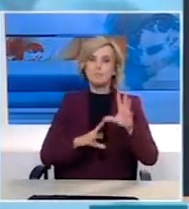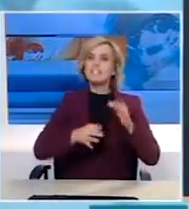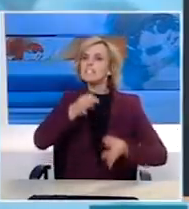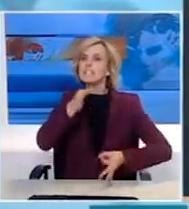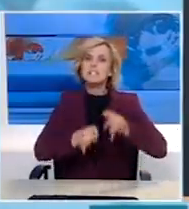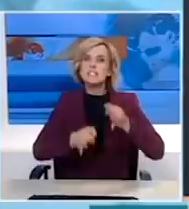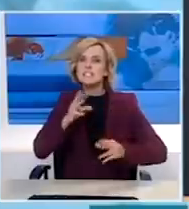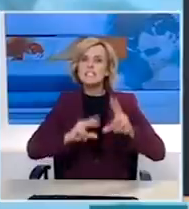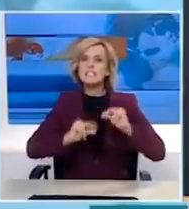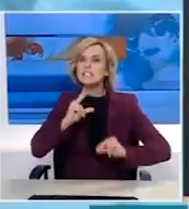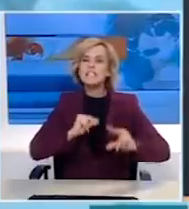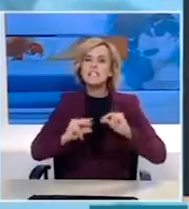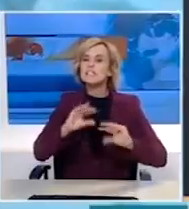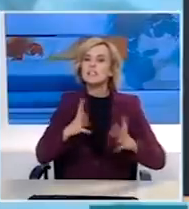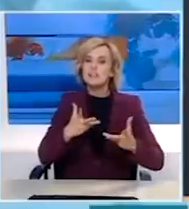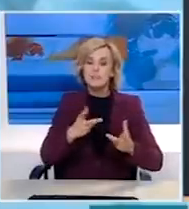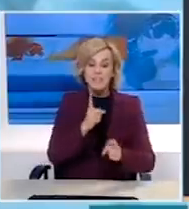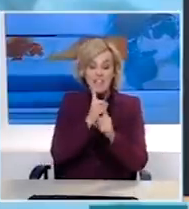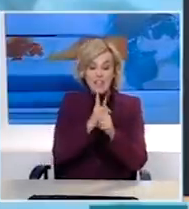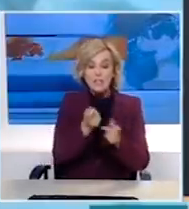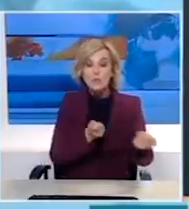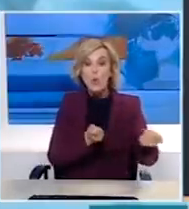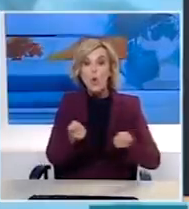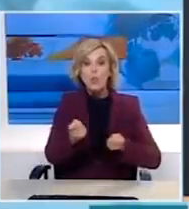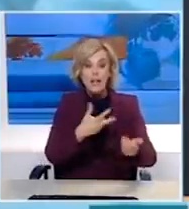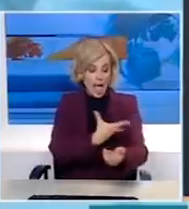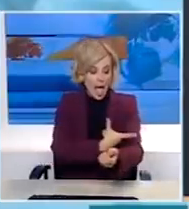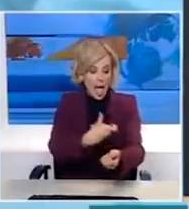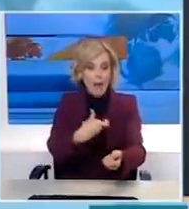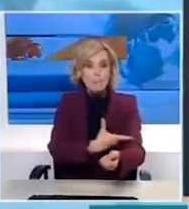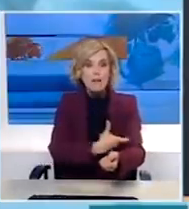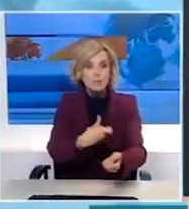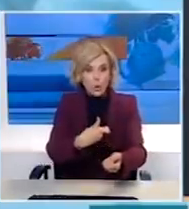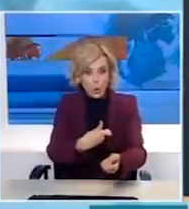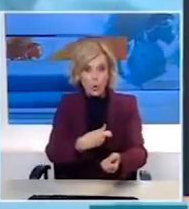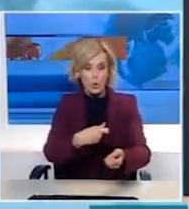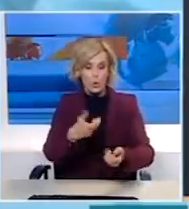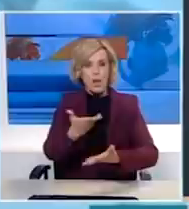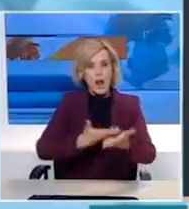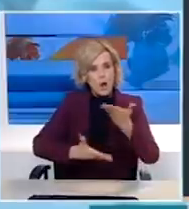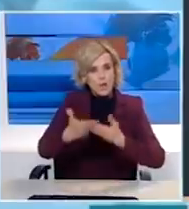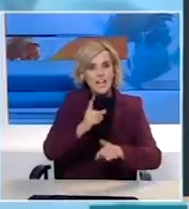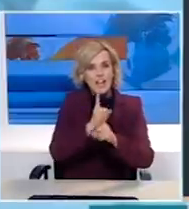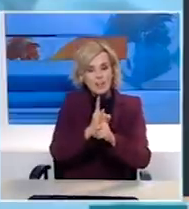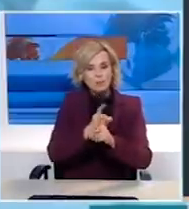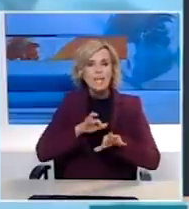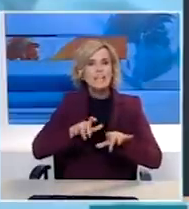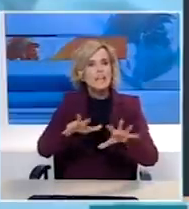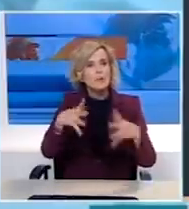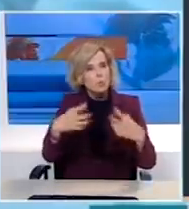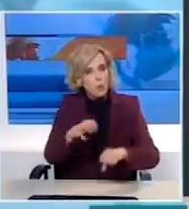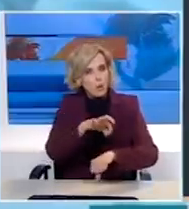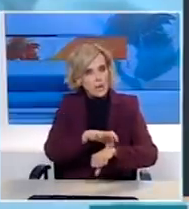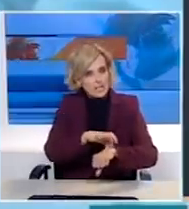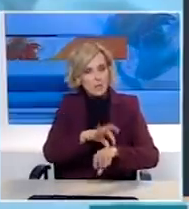η εκπόνηση ειδικών οδηγιών για αιματολογικούς και ογκολογικούς ασθενείς σε συνεργασία με ειδική ομάδα του Εθνικού και